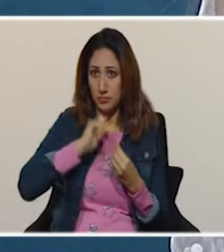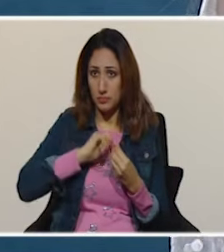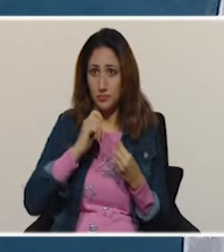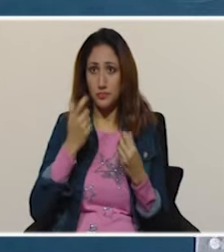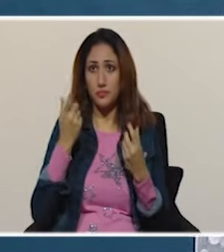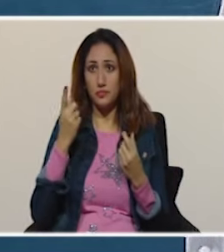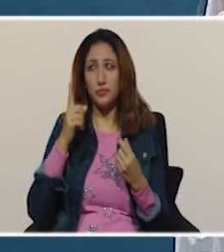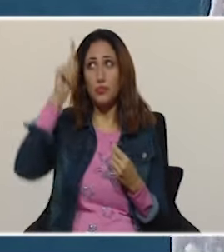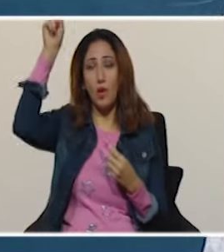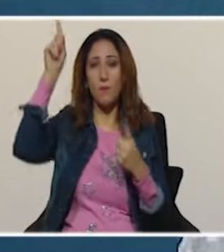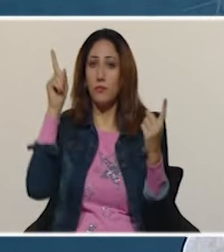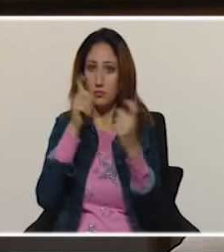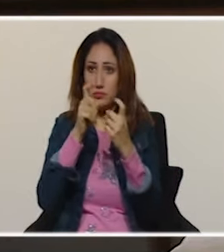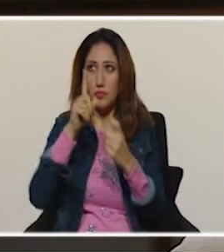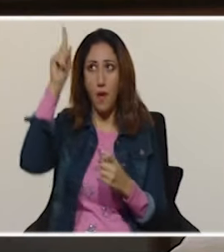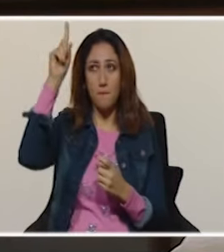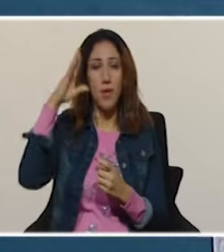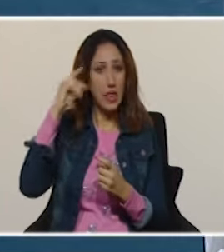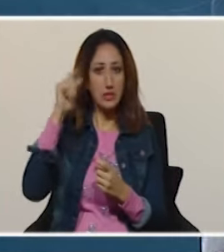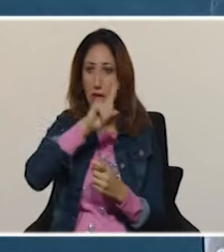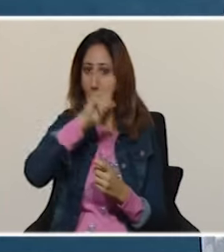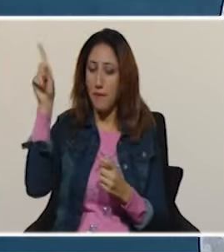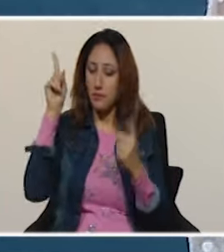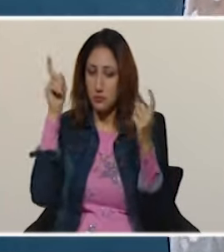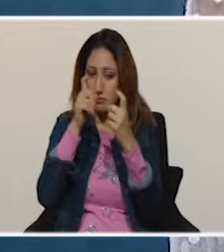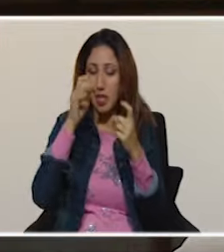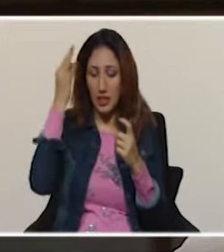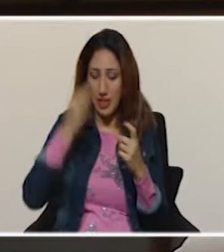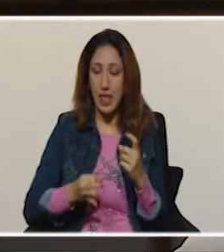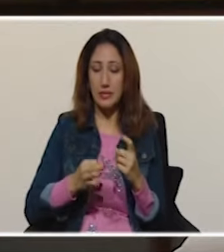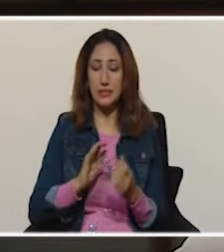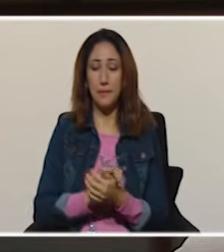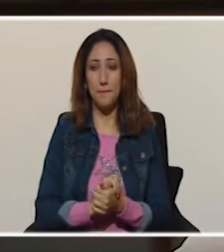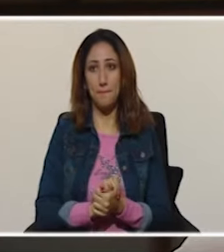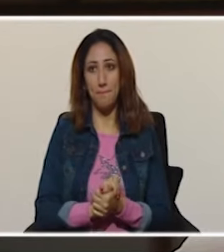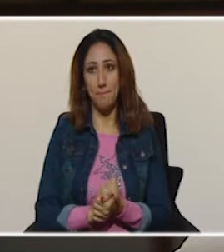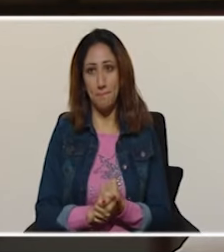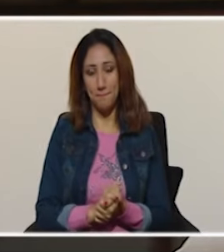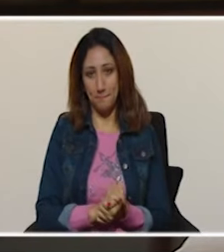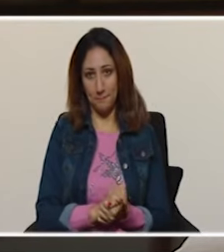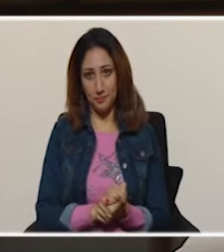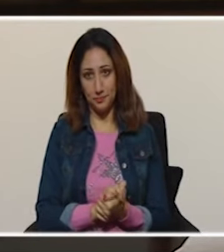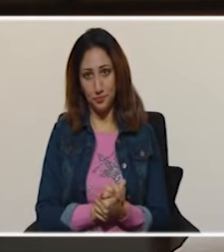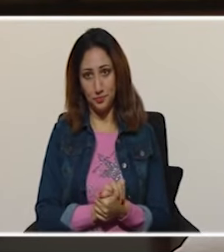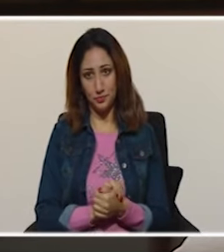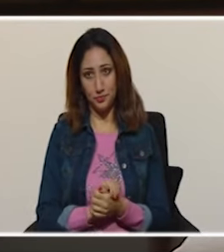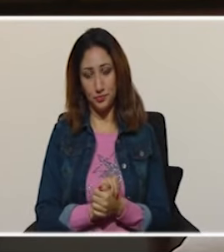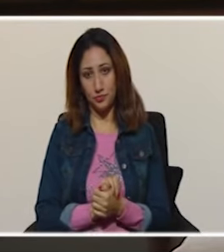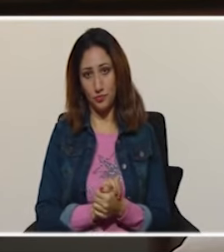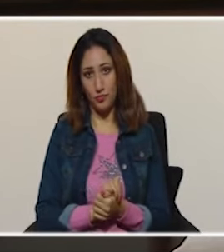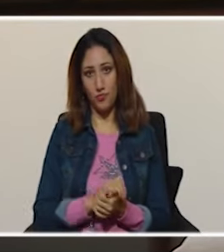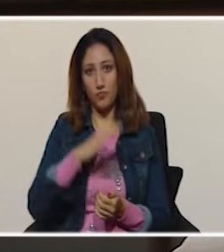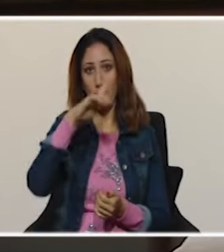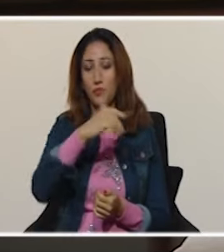يمهل ولا يهمل. يمهل ولا يهمل بالضبط. شفت الاداء؟ شفت يمهل ولا يهمل. قولي لي لما كنت بتغلطي وانت صغيرة